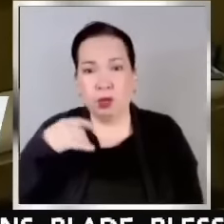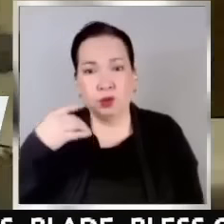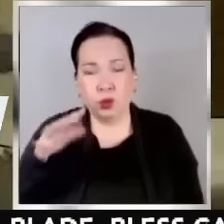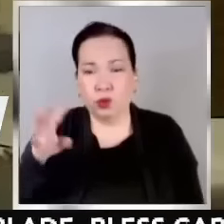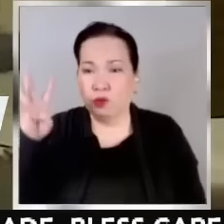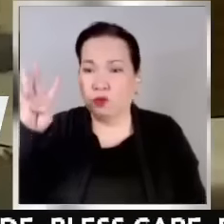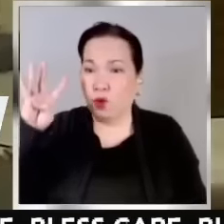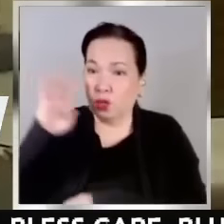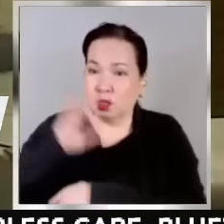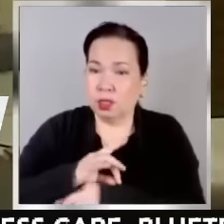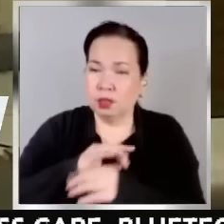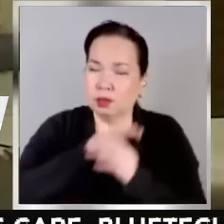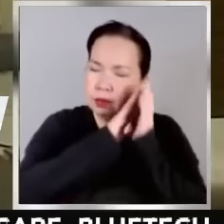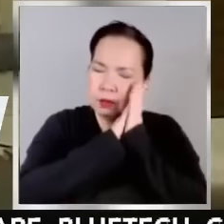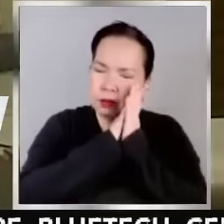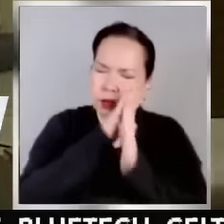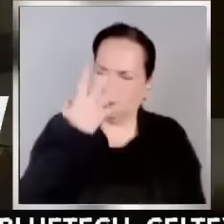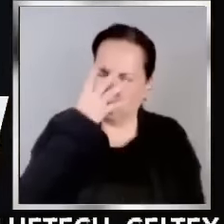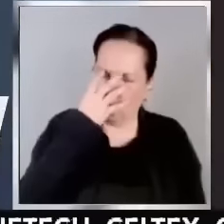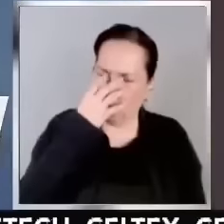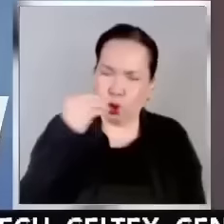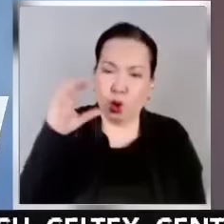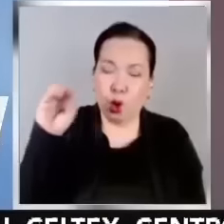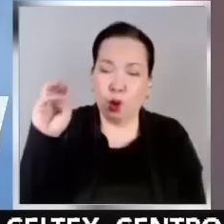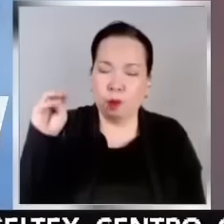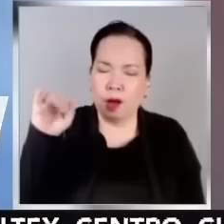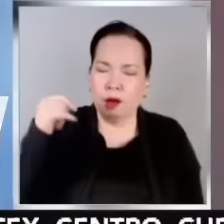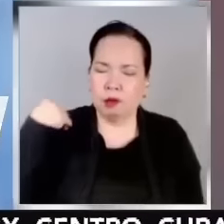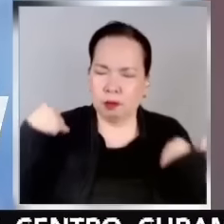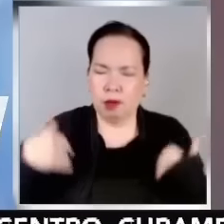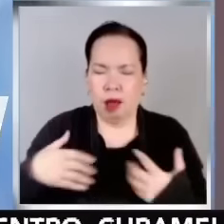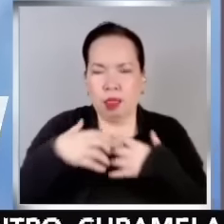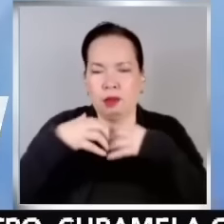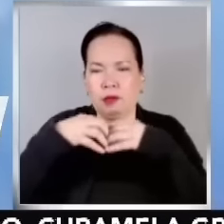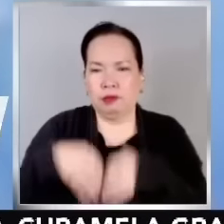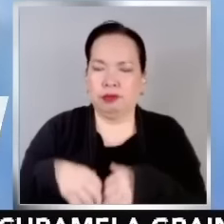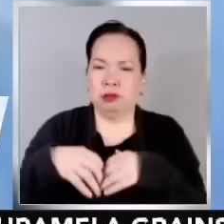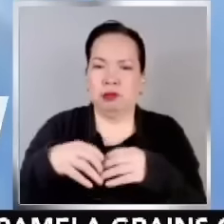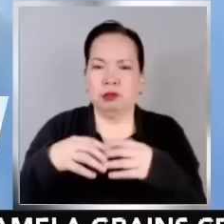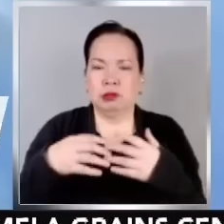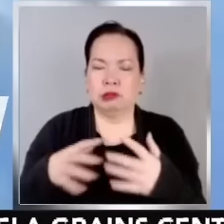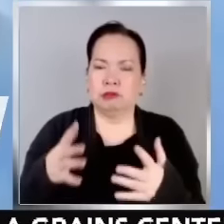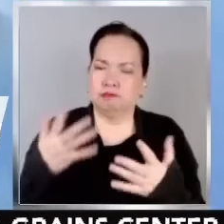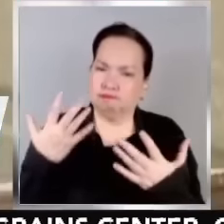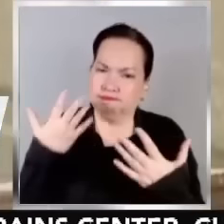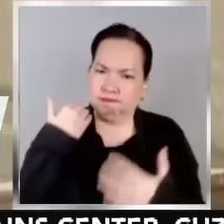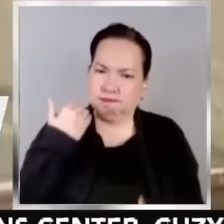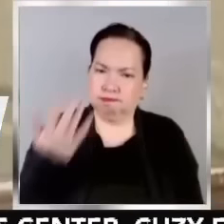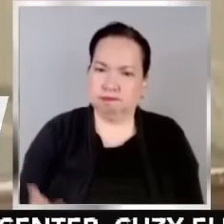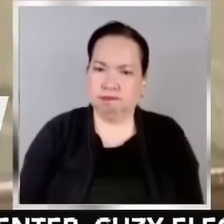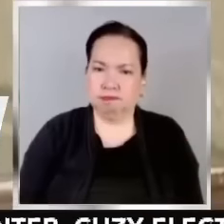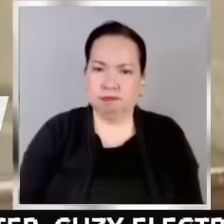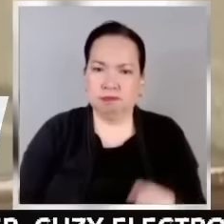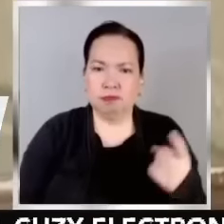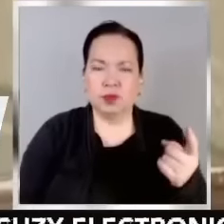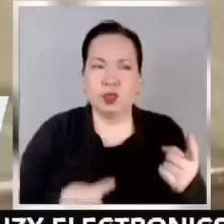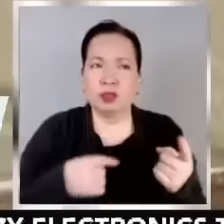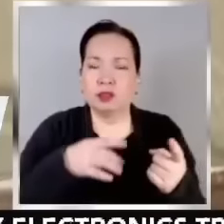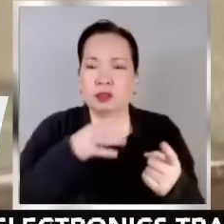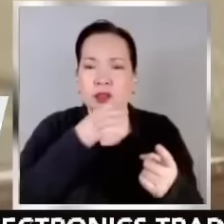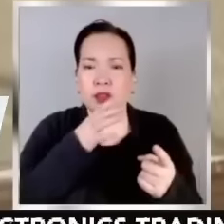araw, bumigay na ang katawan ng 22 anyos na boksingero. Parang akong hinimatay doon sa